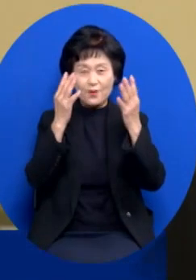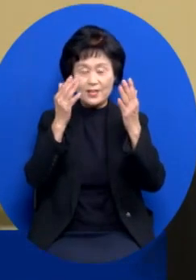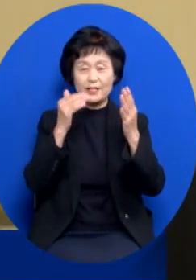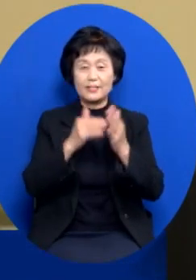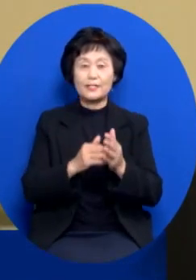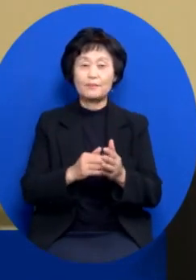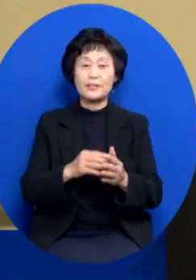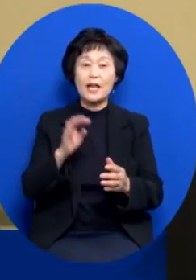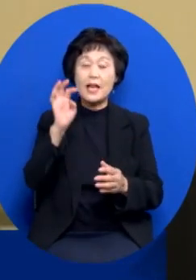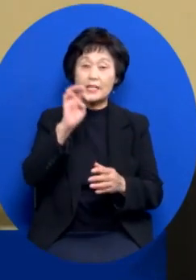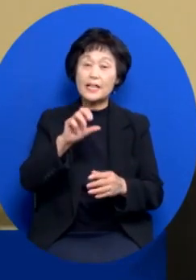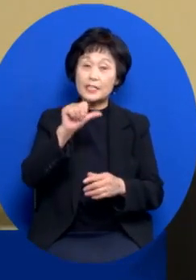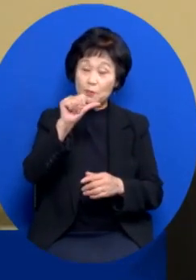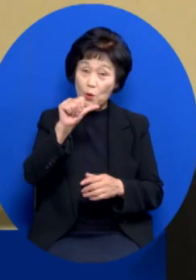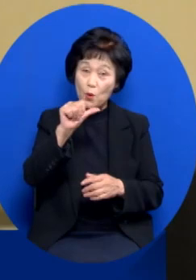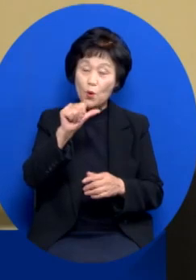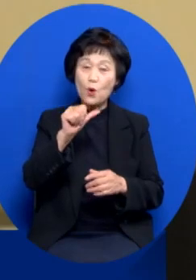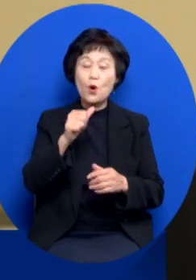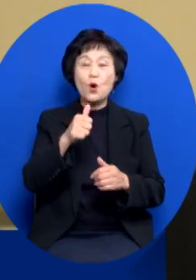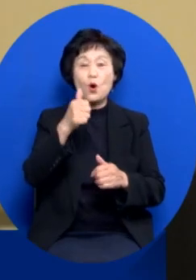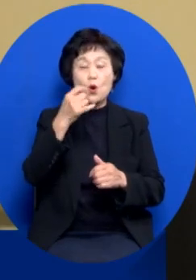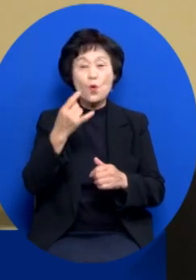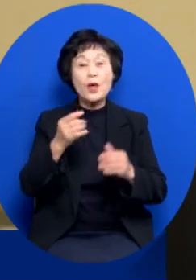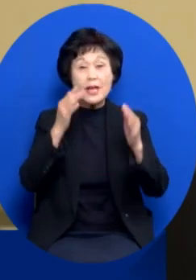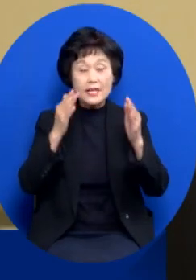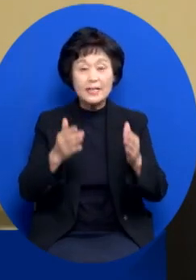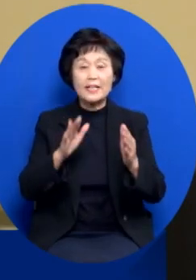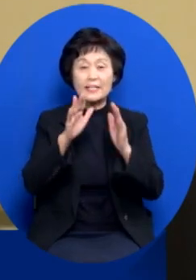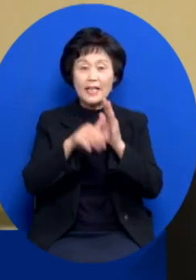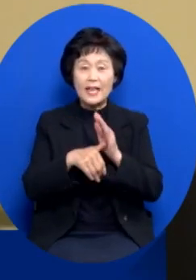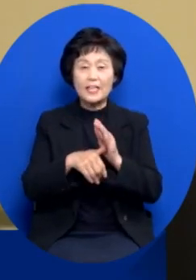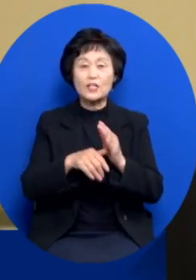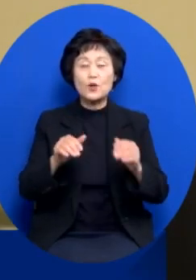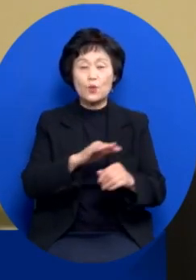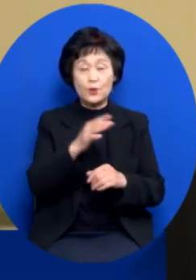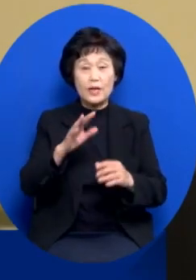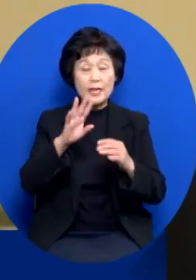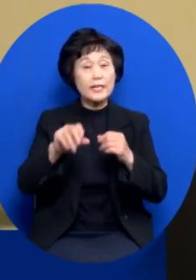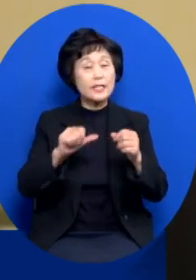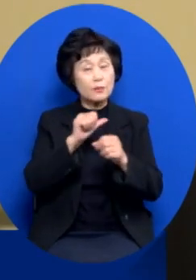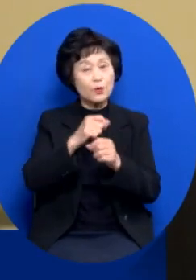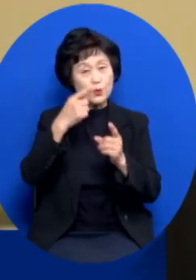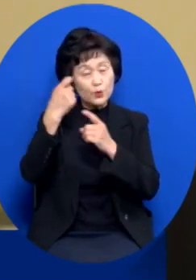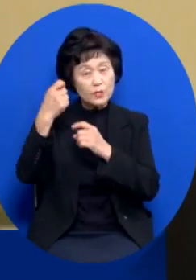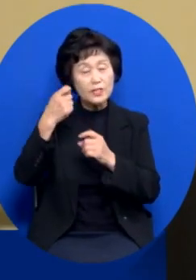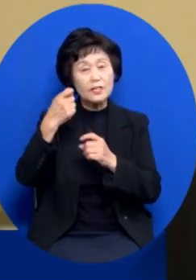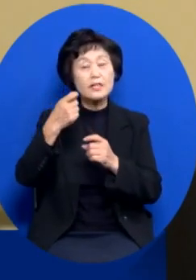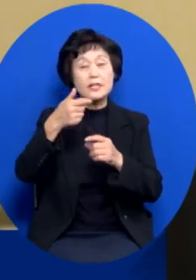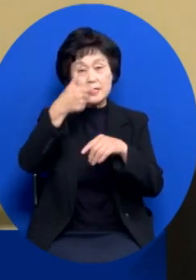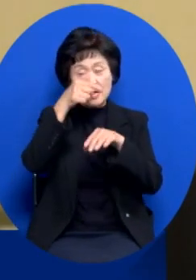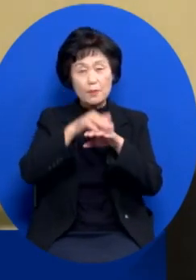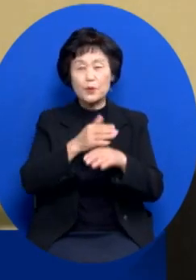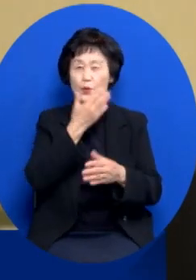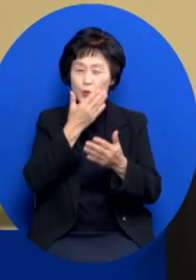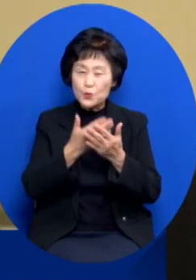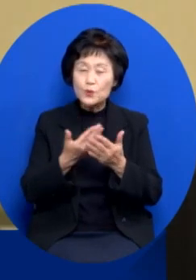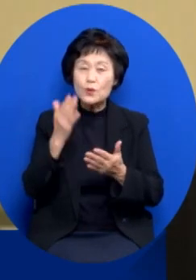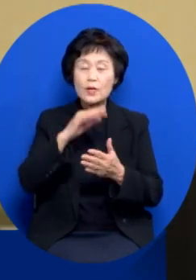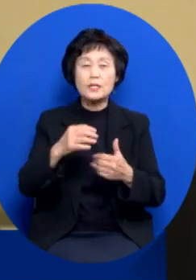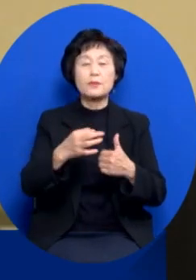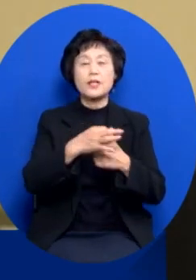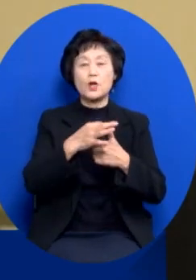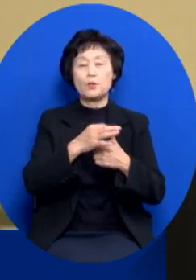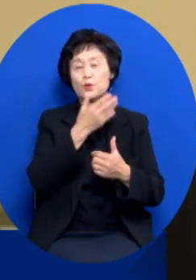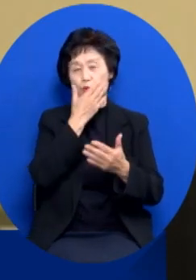45회기에는 특히 우리가 45주년 기념 예배도 중요하지만 또 연금도 중요하고